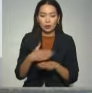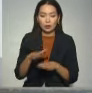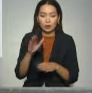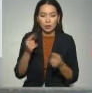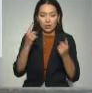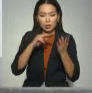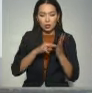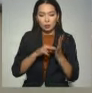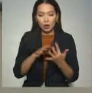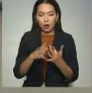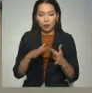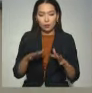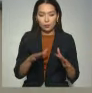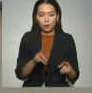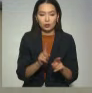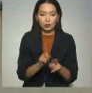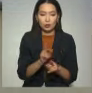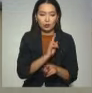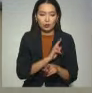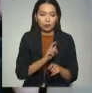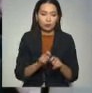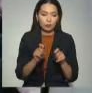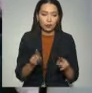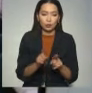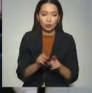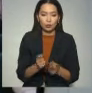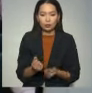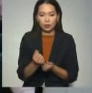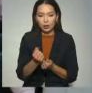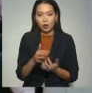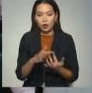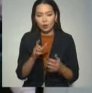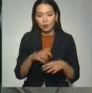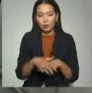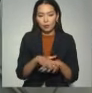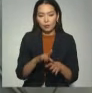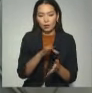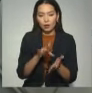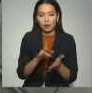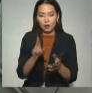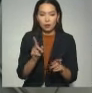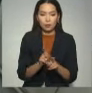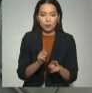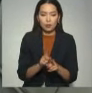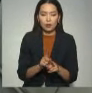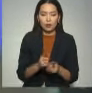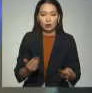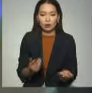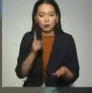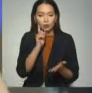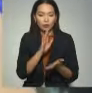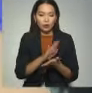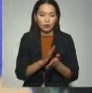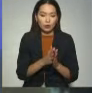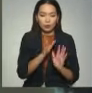жобалармен қатар ауылдық жерлерде жұмыс істейтін шағын кәсіп иелерін де қолдайды. Ауыл тұрғындарын қаладағыдан кем болмайтындай етіп, жайлы өмірмен қамтамасыз ету